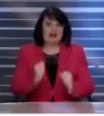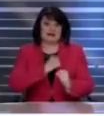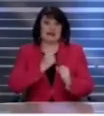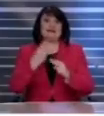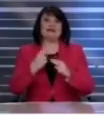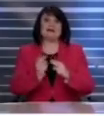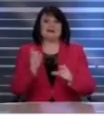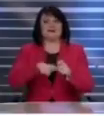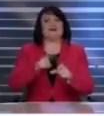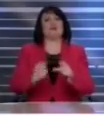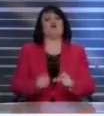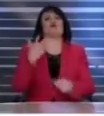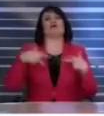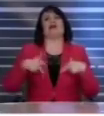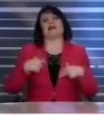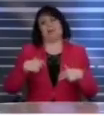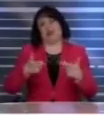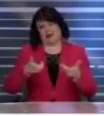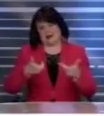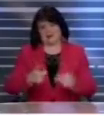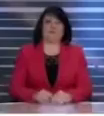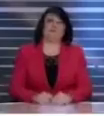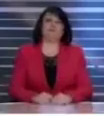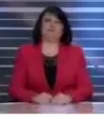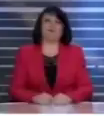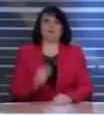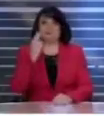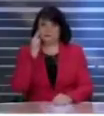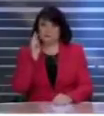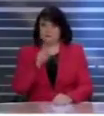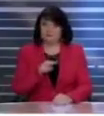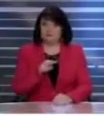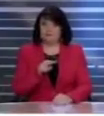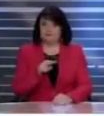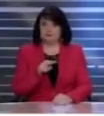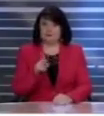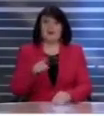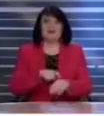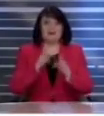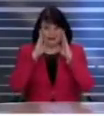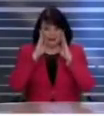διεύρυνσης. Και καθώς έχουμε τα μάτια στραμμένα προς ένα μέλλον